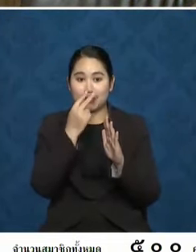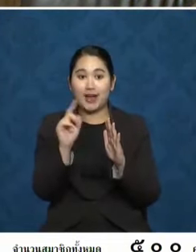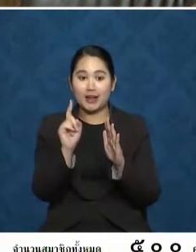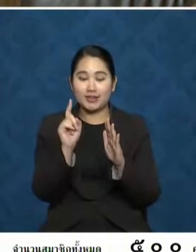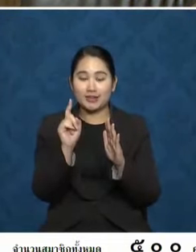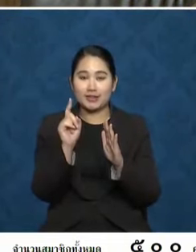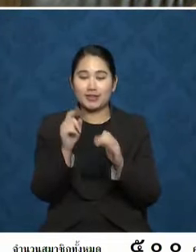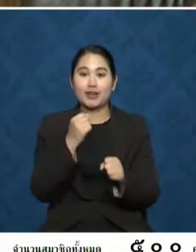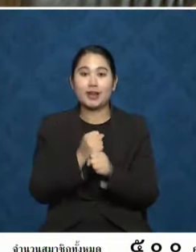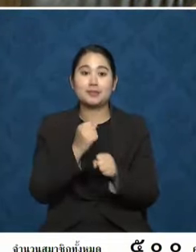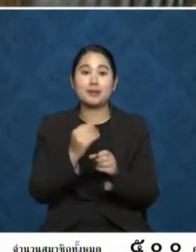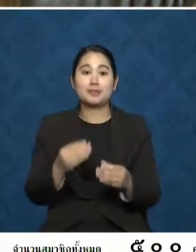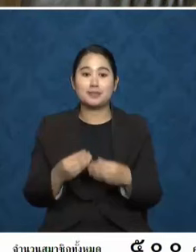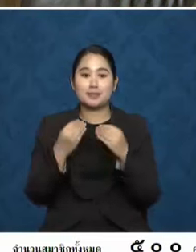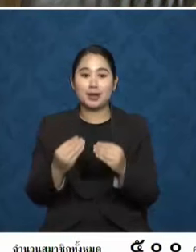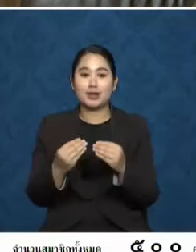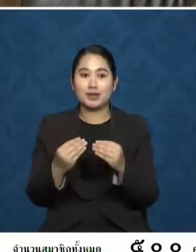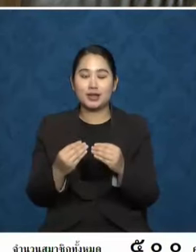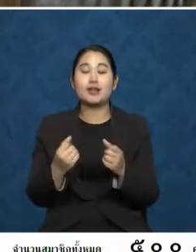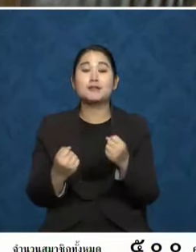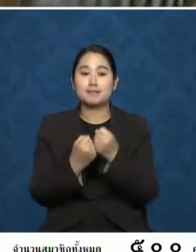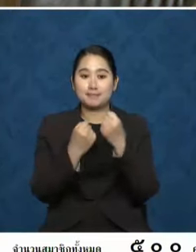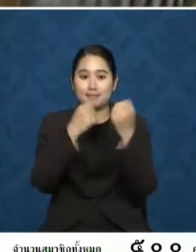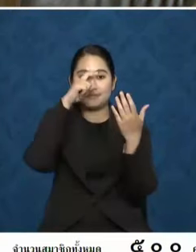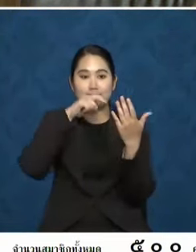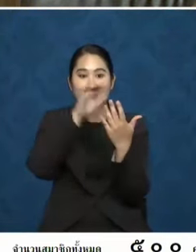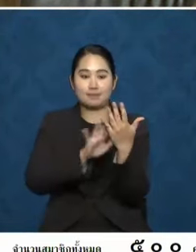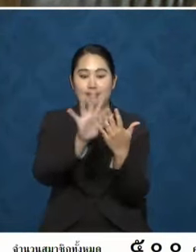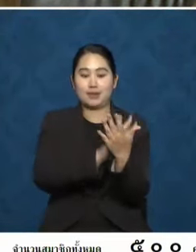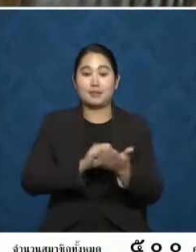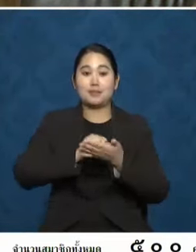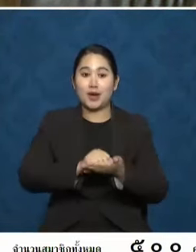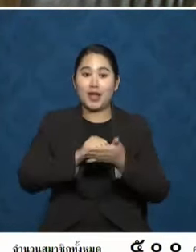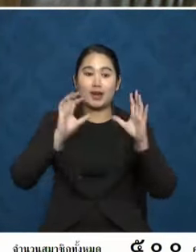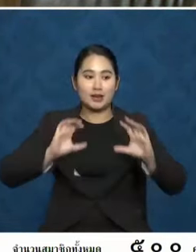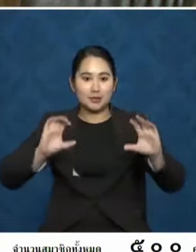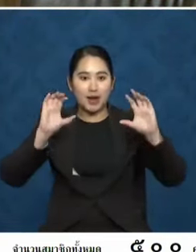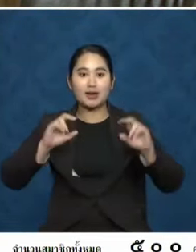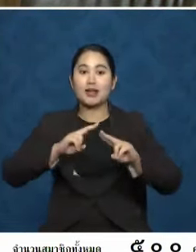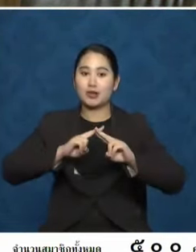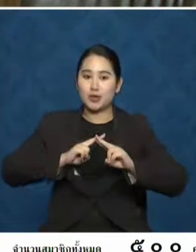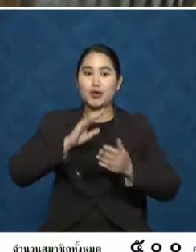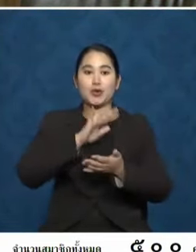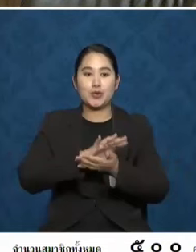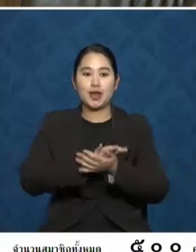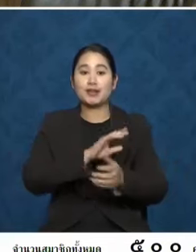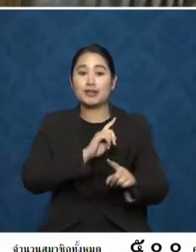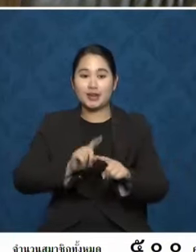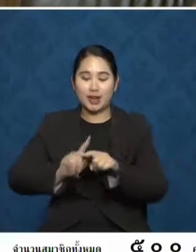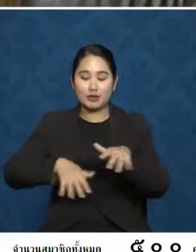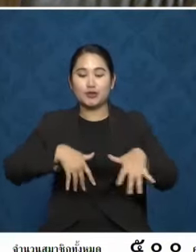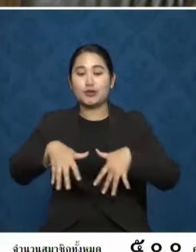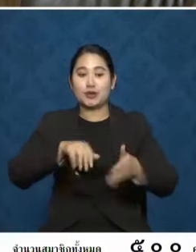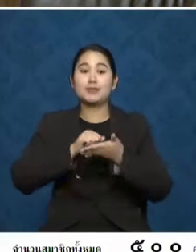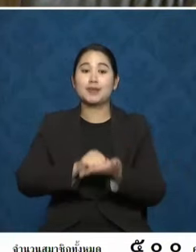าท่านเนี่ส่งมอบผลงานเพื่อขับเคื้อนประเทศไทยนะครับซึท่ให้บริการทงภาคลั เอกชน โงเรียนต่างๆ แล้วก็ชุม